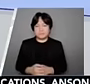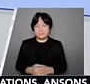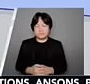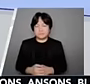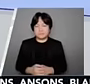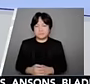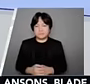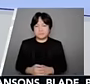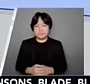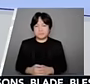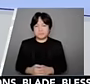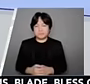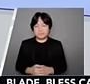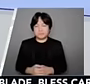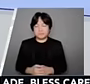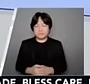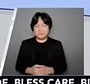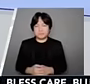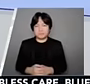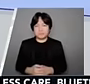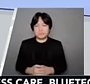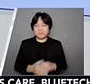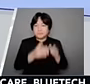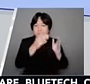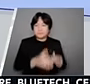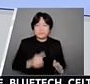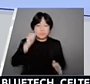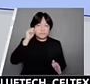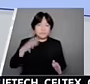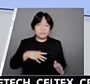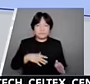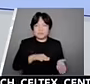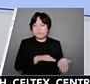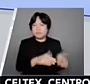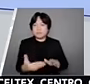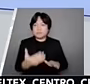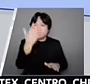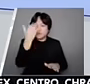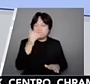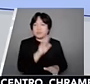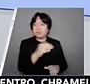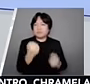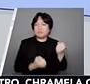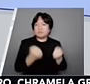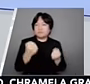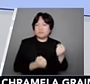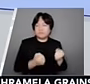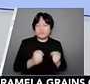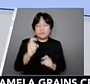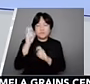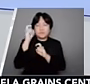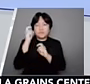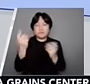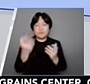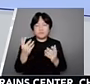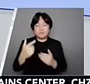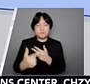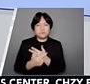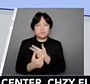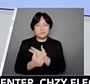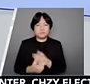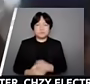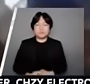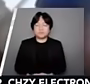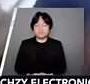Patay ang isang lalaki matapos sumalpok ang minamaneho niyang truck sa isang arko sa Cabuyao, Laguna. Balitang hatid ni Bea Pinlac.